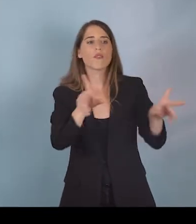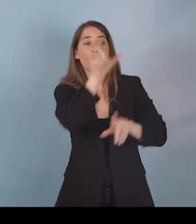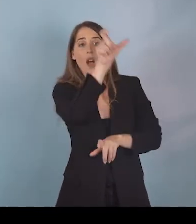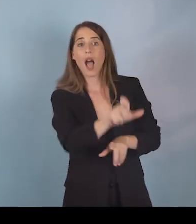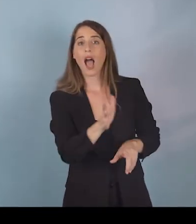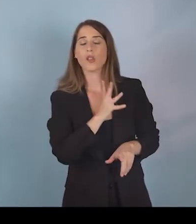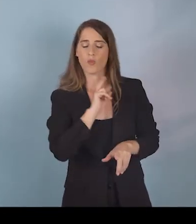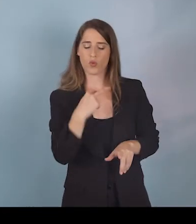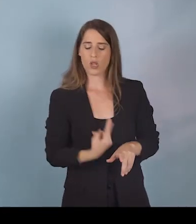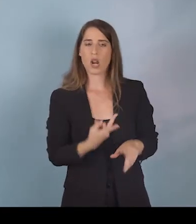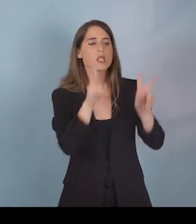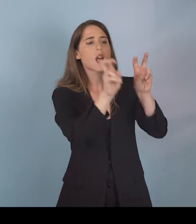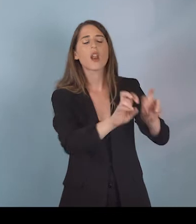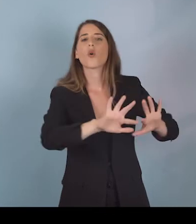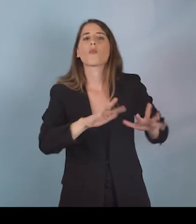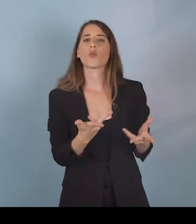Ο